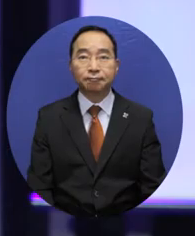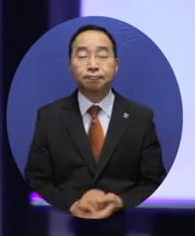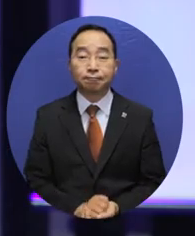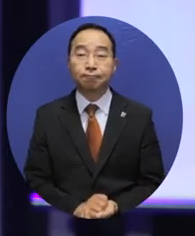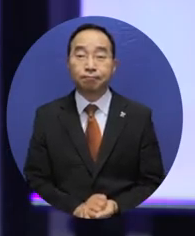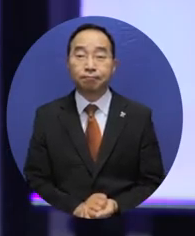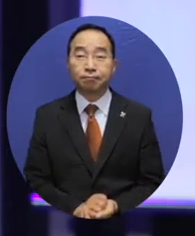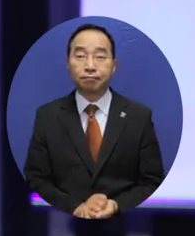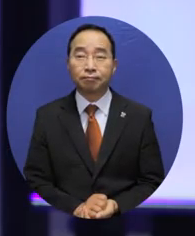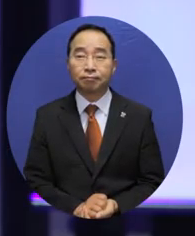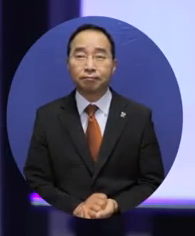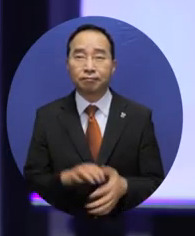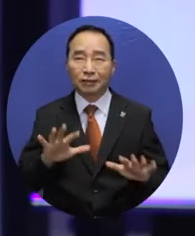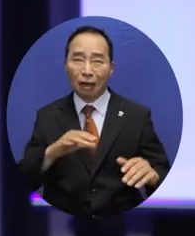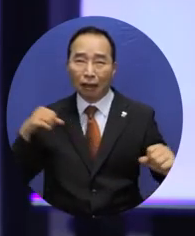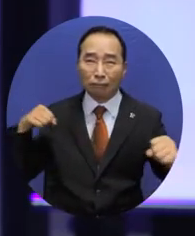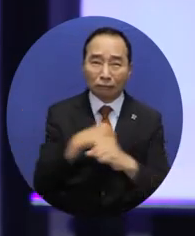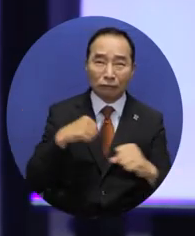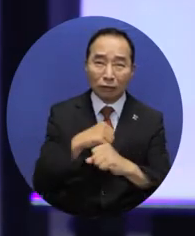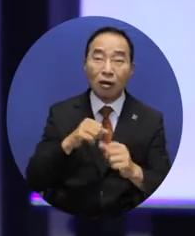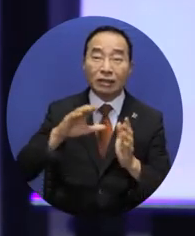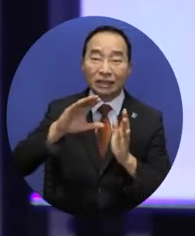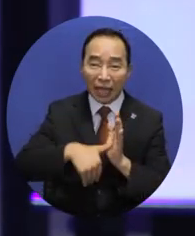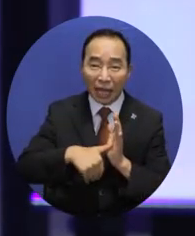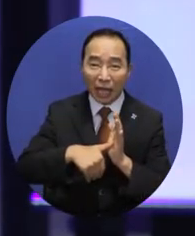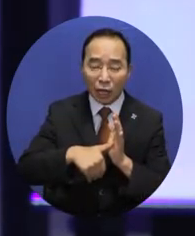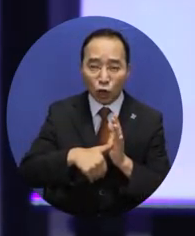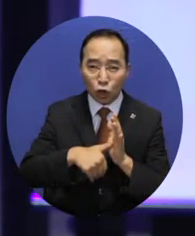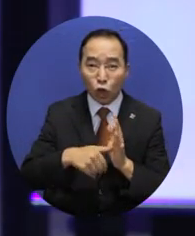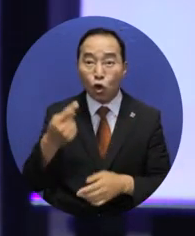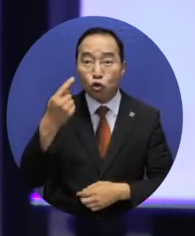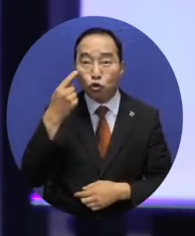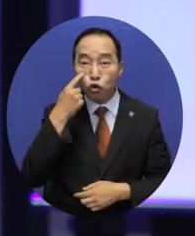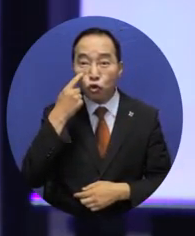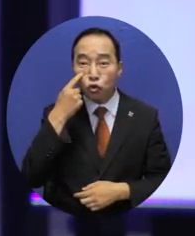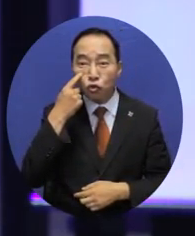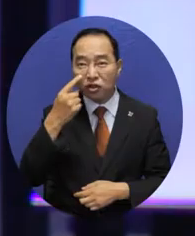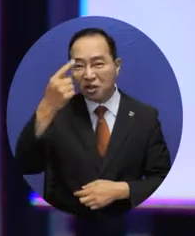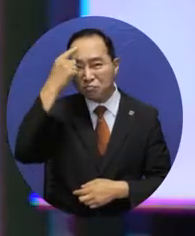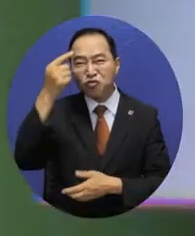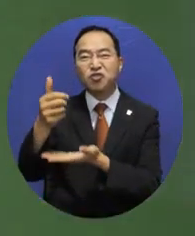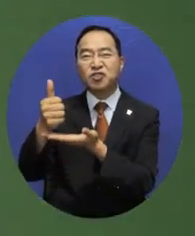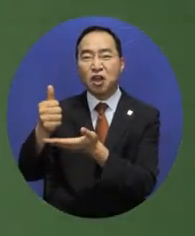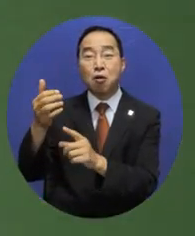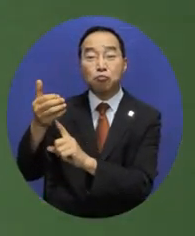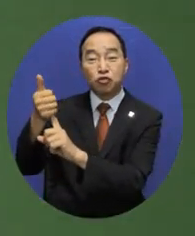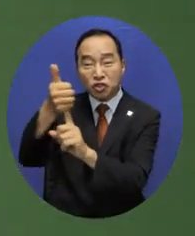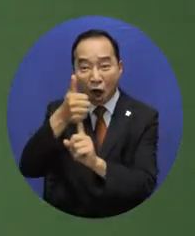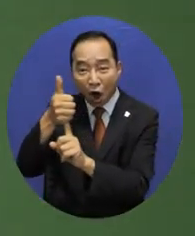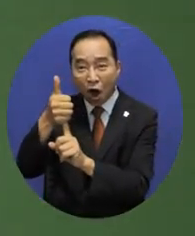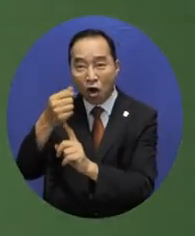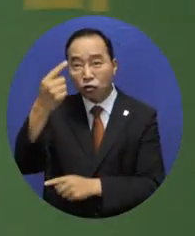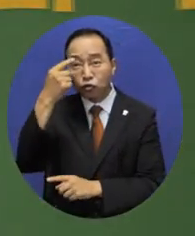폭력의 시대, 눈부처를 만나다. 이 주제로 여러분께 말씀을 드리겠습니다.